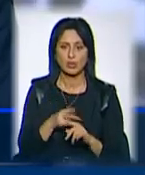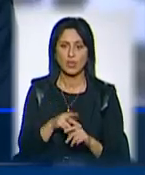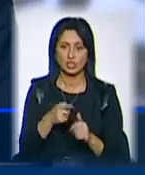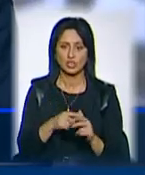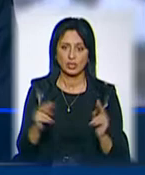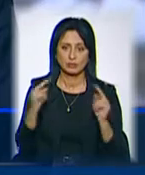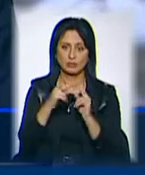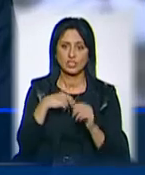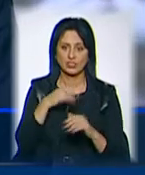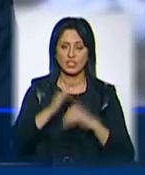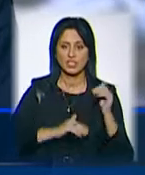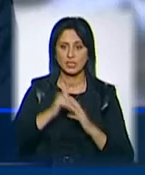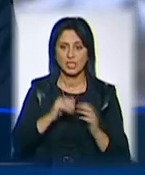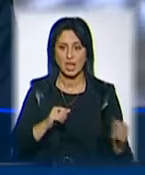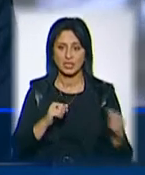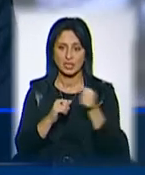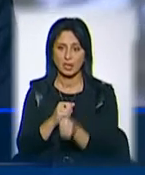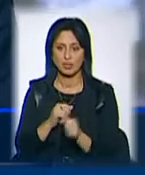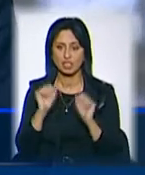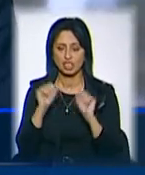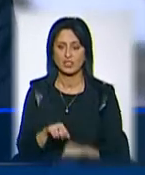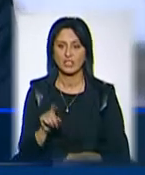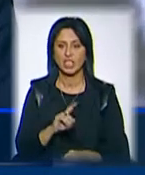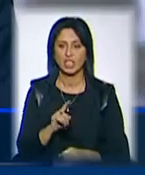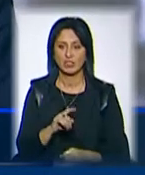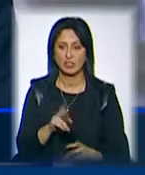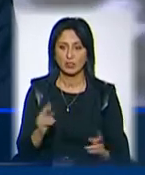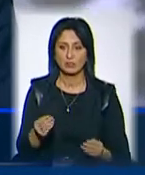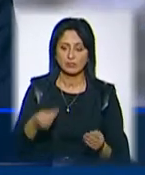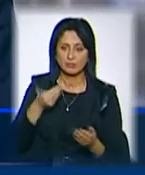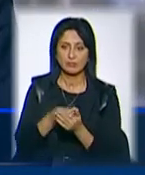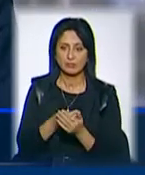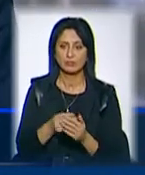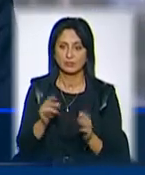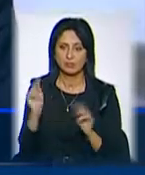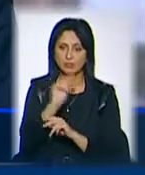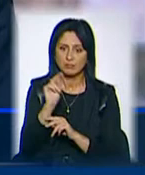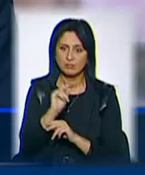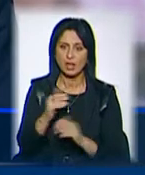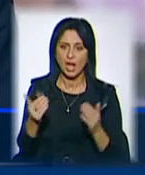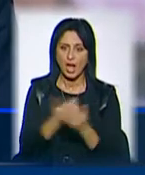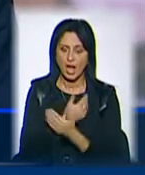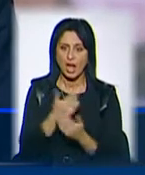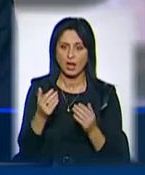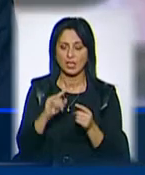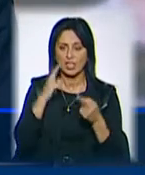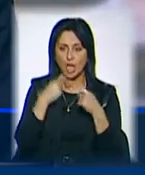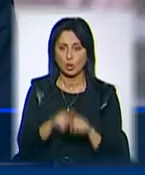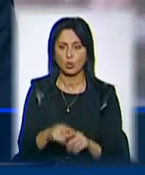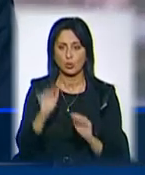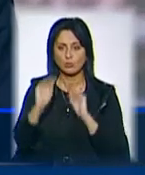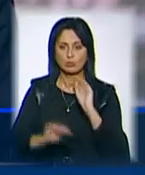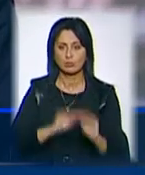და ჩვენი სპეციალისტების მეშვეობით შევძელით, რომ აღვედგინა ის ქვესადგურები, დაგვემონტაჟებინა ახალი უახლესი